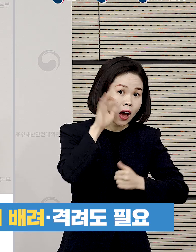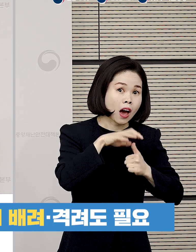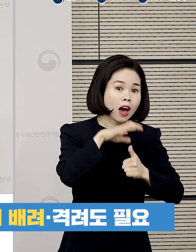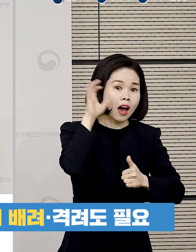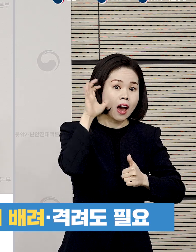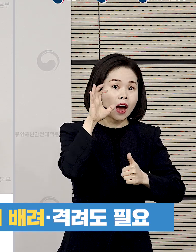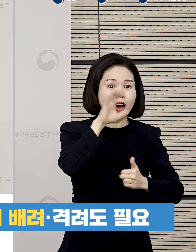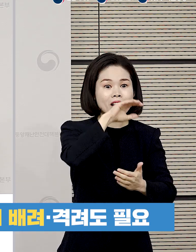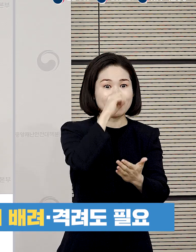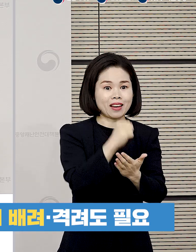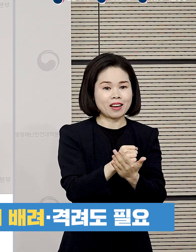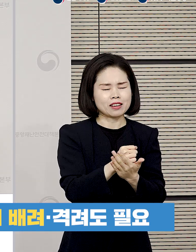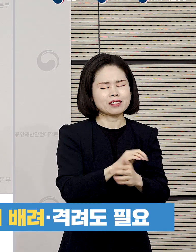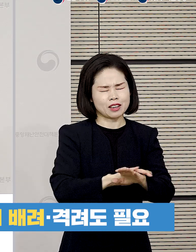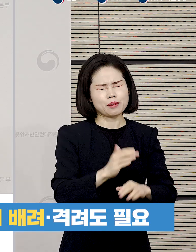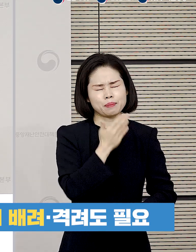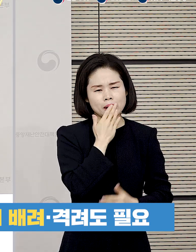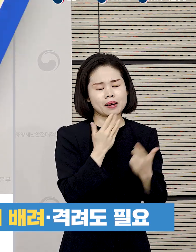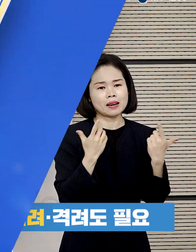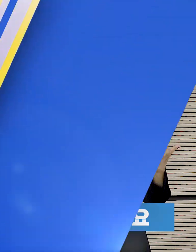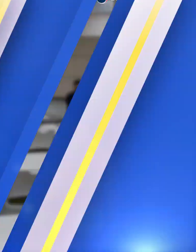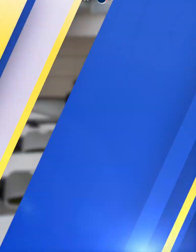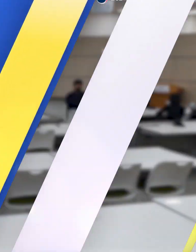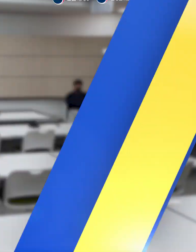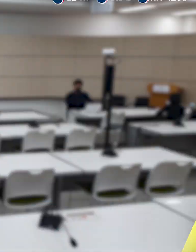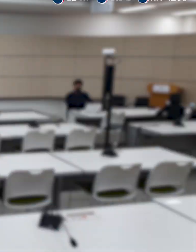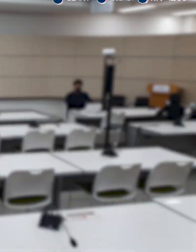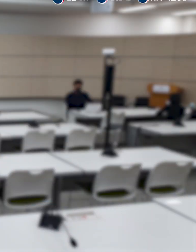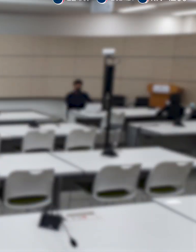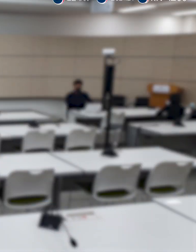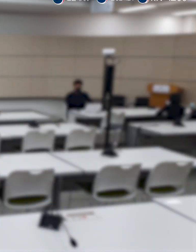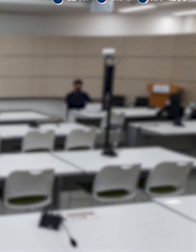도움이 많이 될 수 있겠다라고 저는 생각을 합니다.